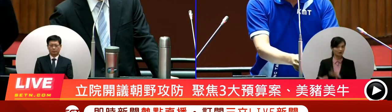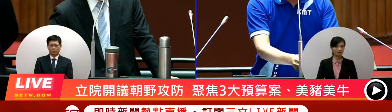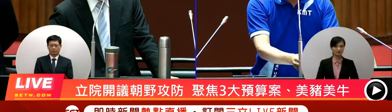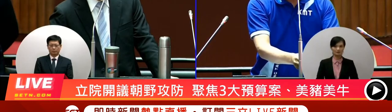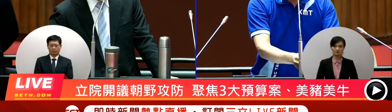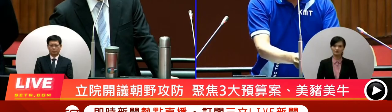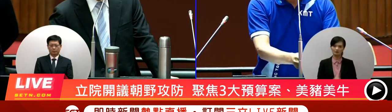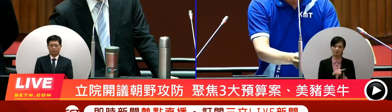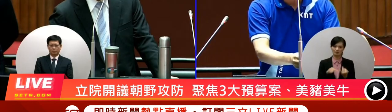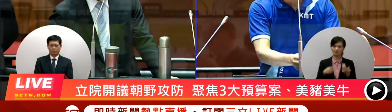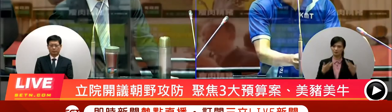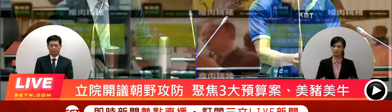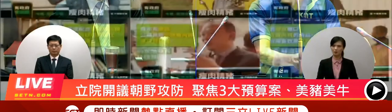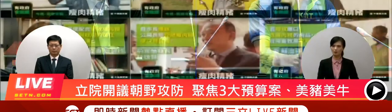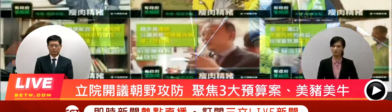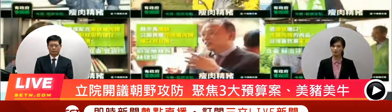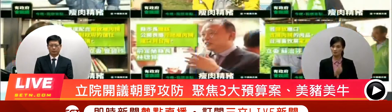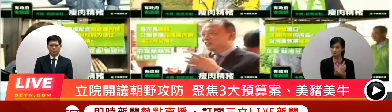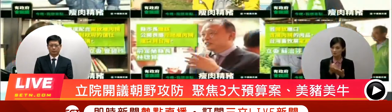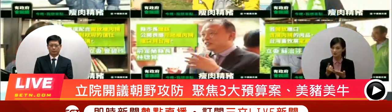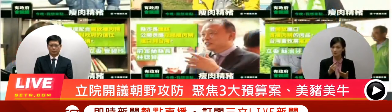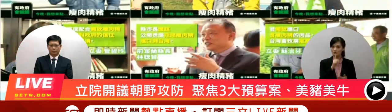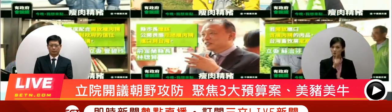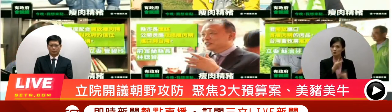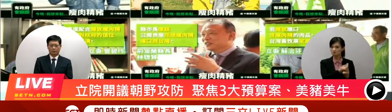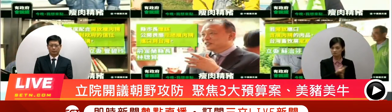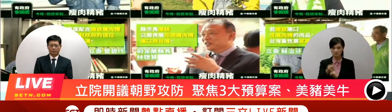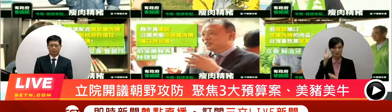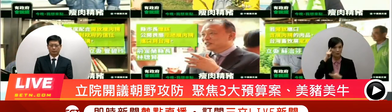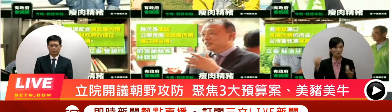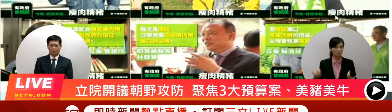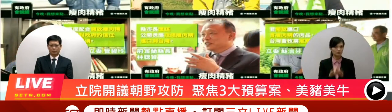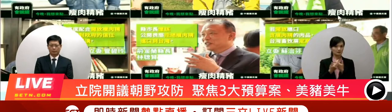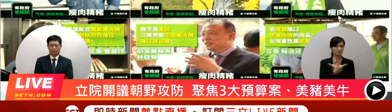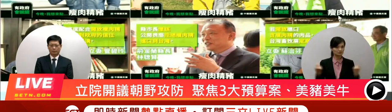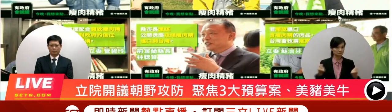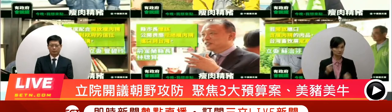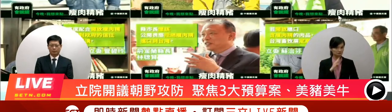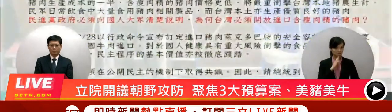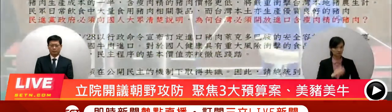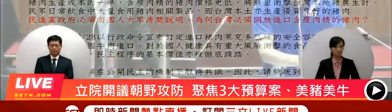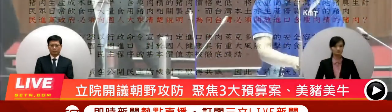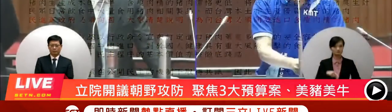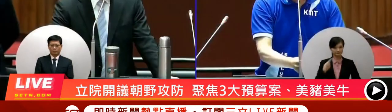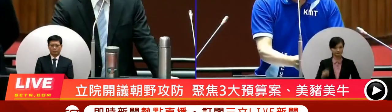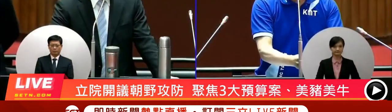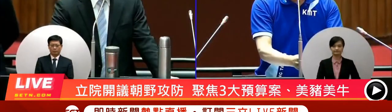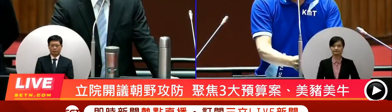宰，通通反对美猪进口。再下一页，